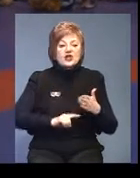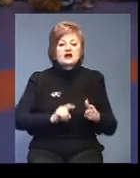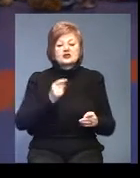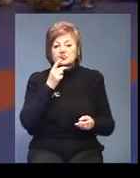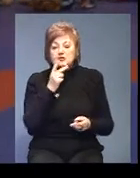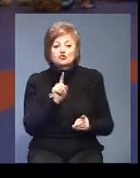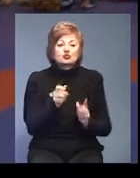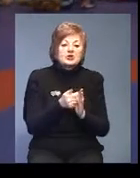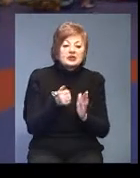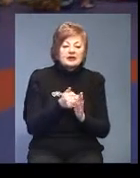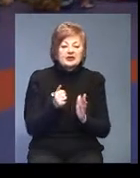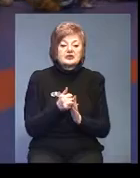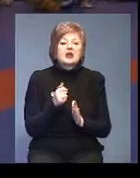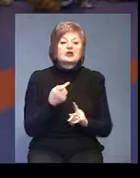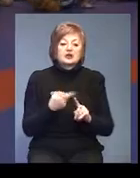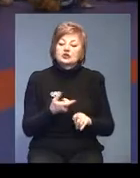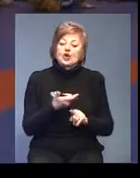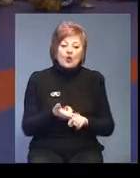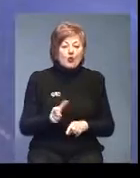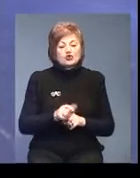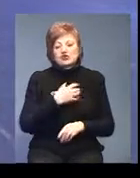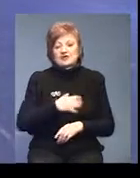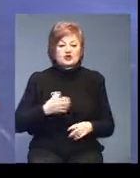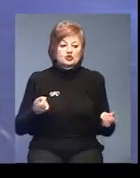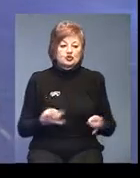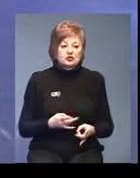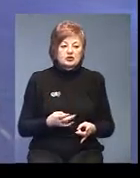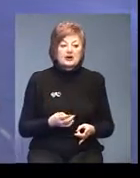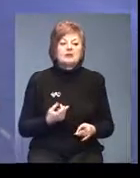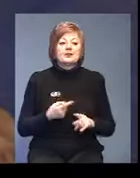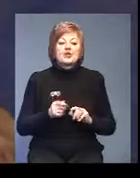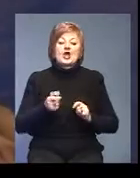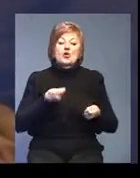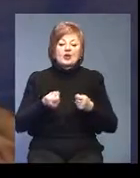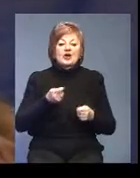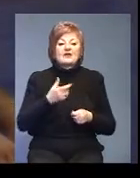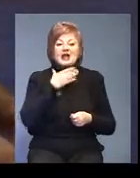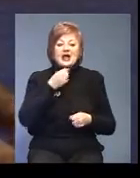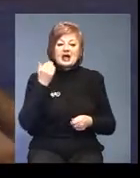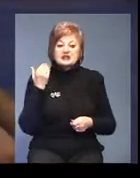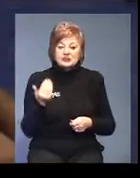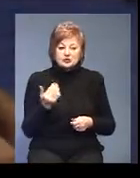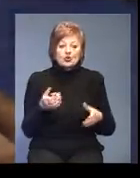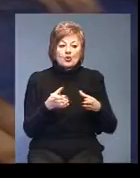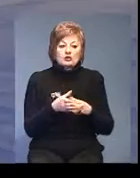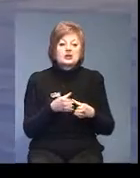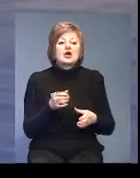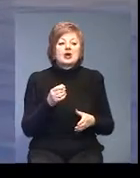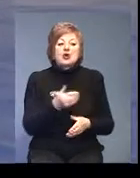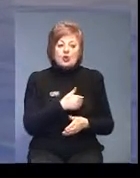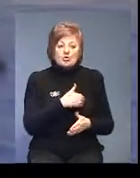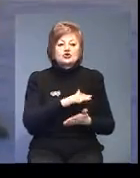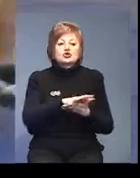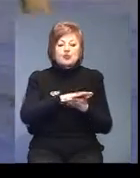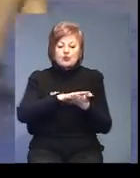дорабатываешь. Поэтому, конечно, этот сбор, безусловно, очень важен и нужен. Керманич естонської національної дружини має намір